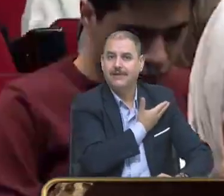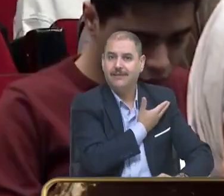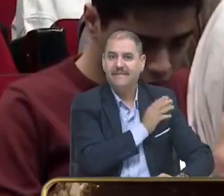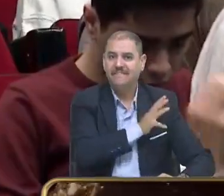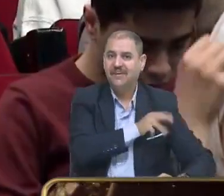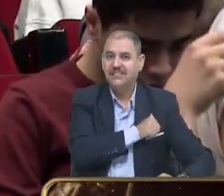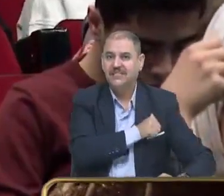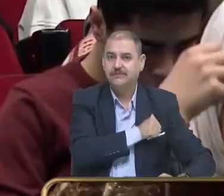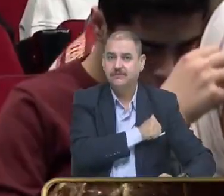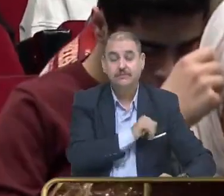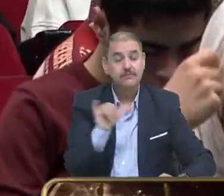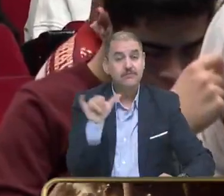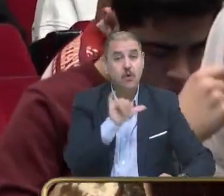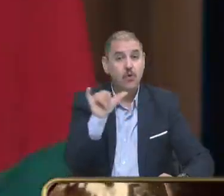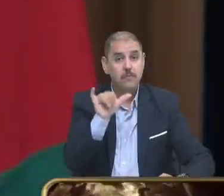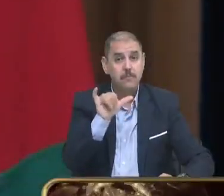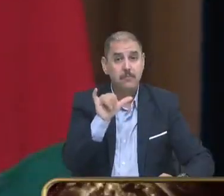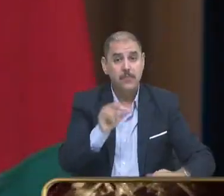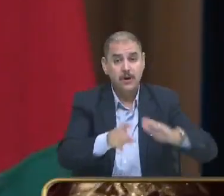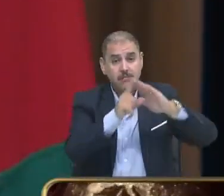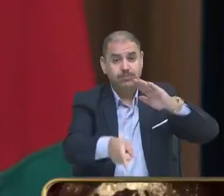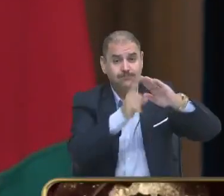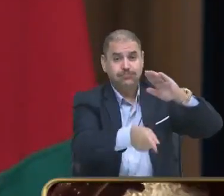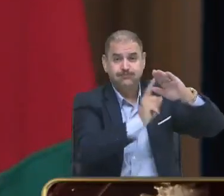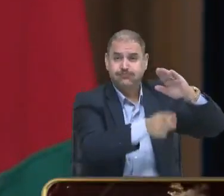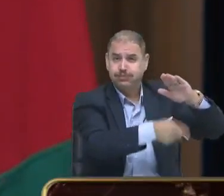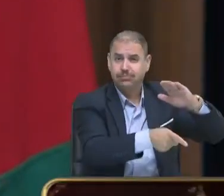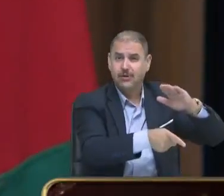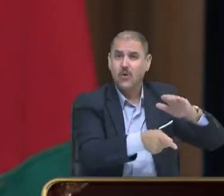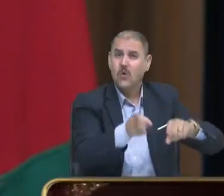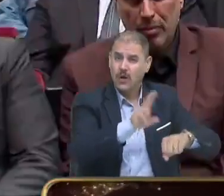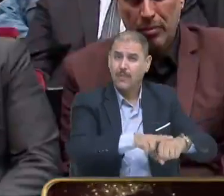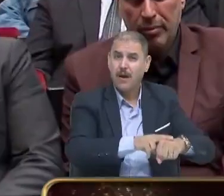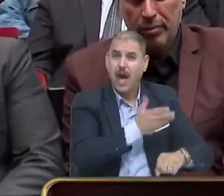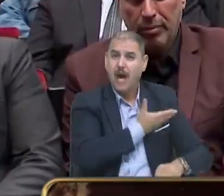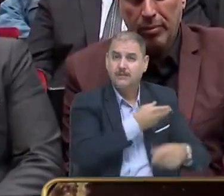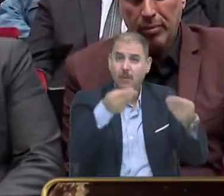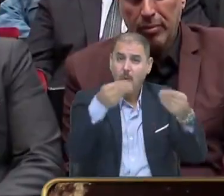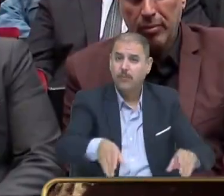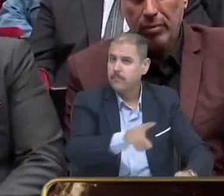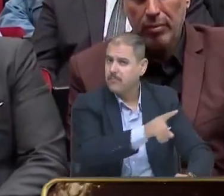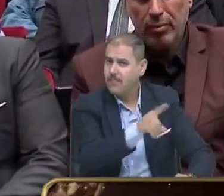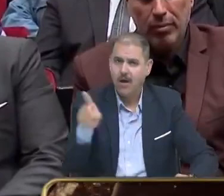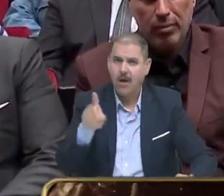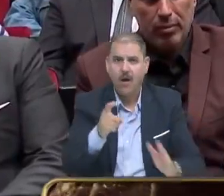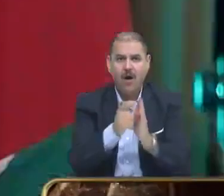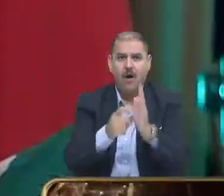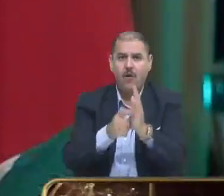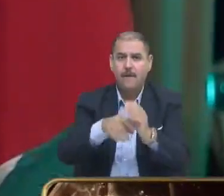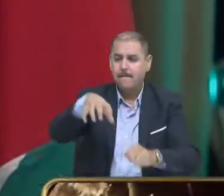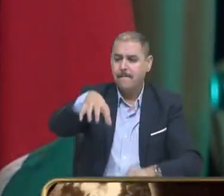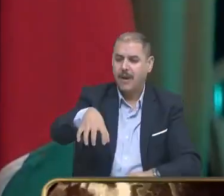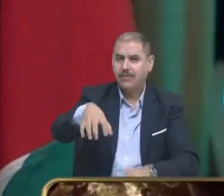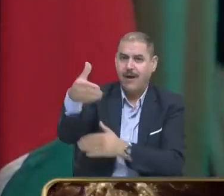جهوده لوقف العدوان على غزة ودفاعه عن عدالة القضية الفلسطينية حتى تقام دولتهم المستقلة